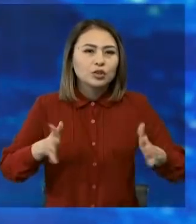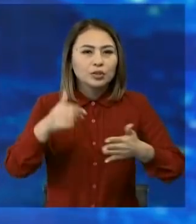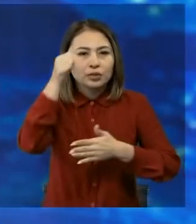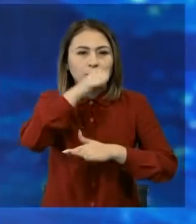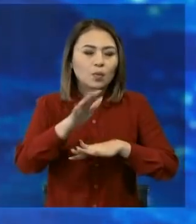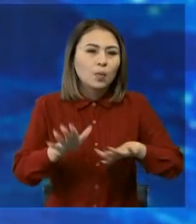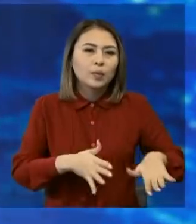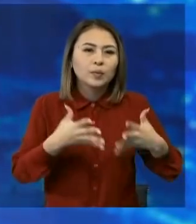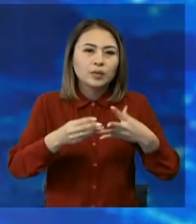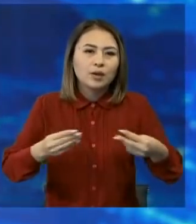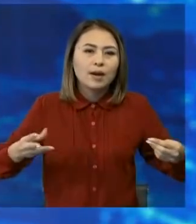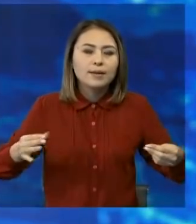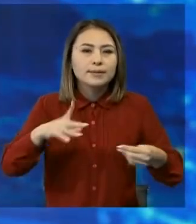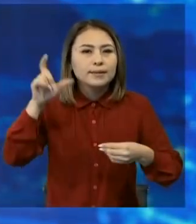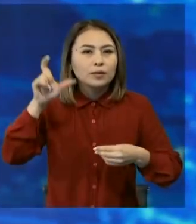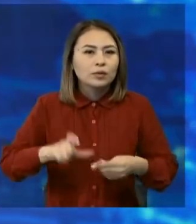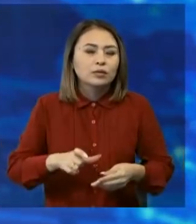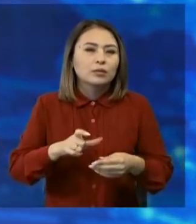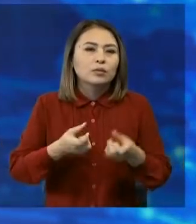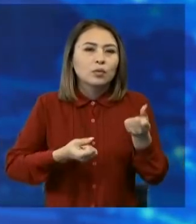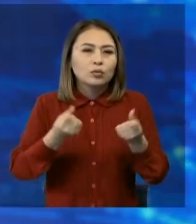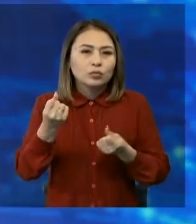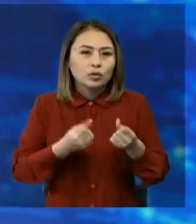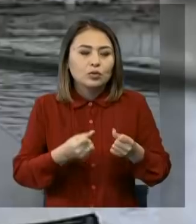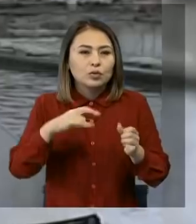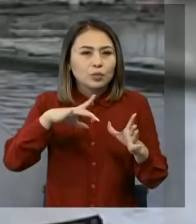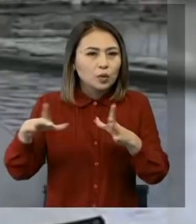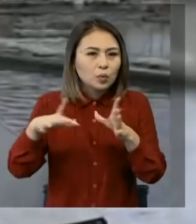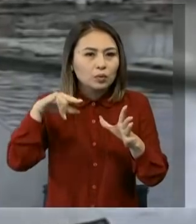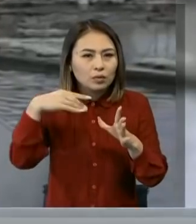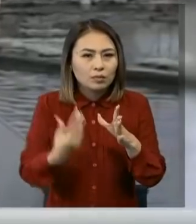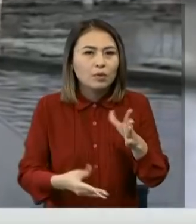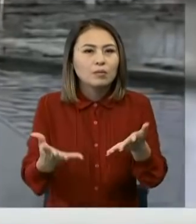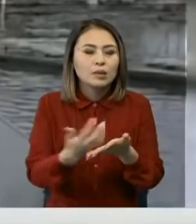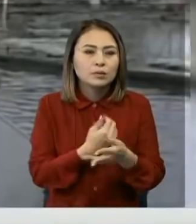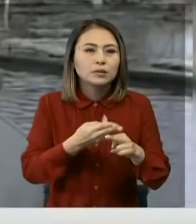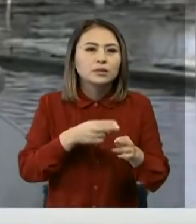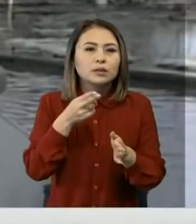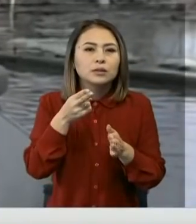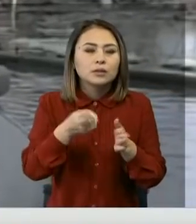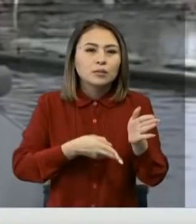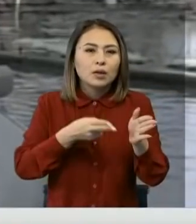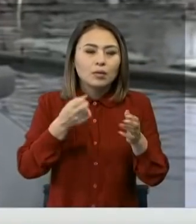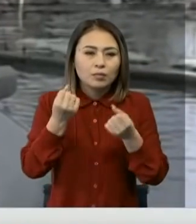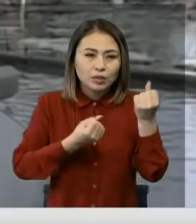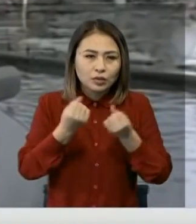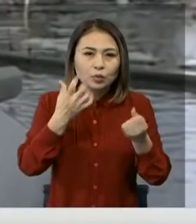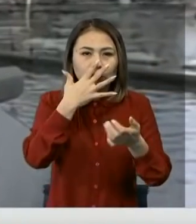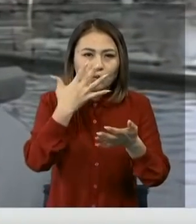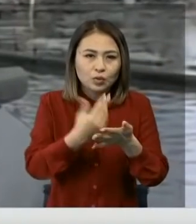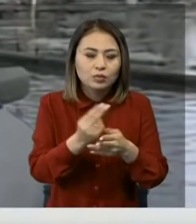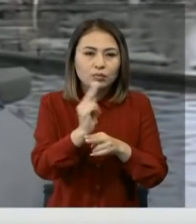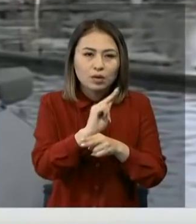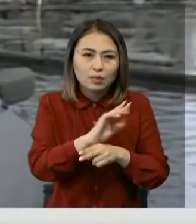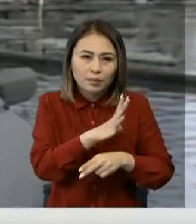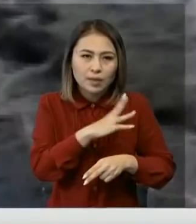өткен жылдың көктемінде азаматқа тиесілі көліктің құдыққа түсіп кетуінен басталды. Зақымданған темір тұлпарын өзі